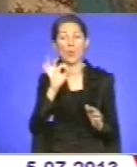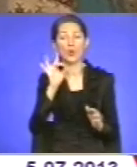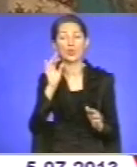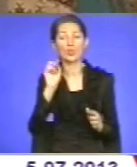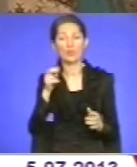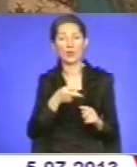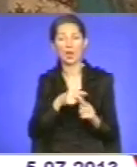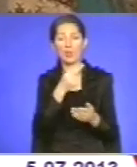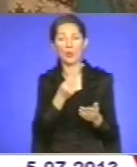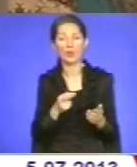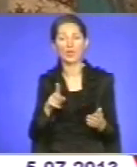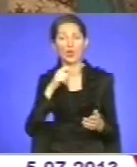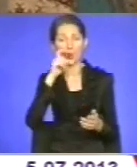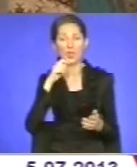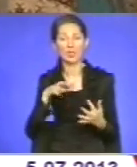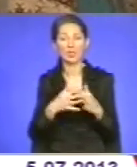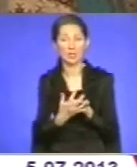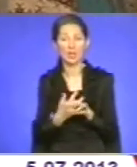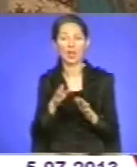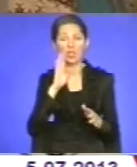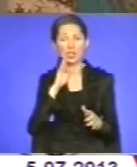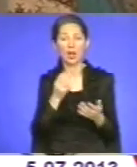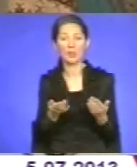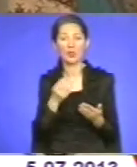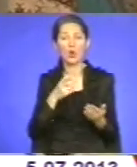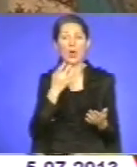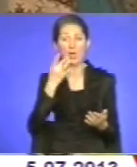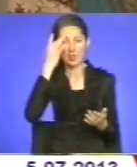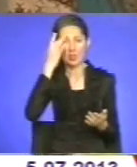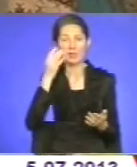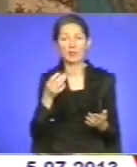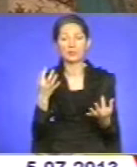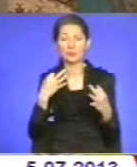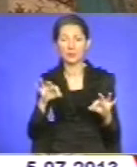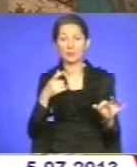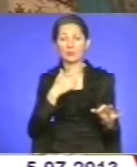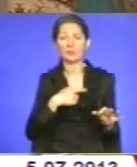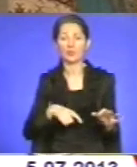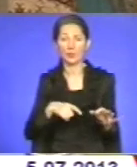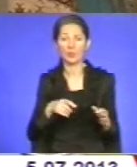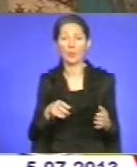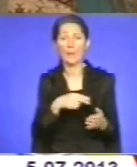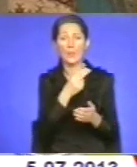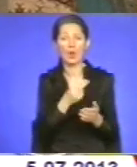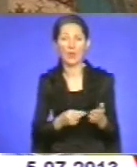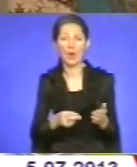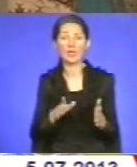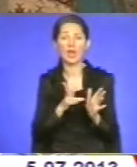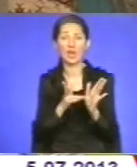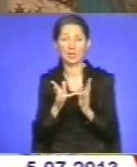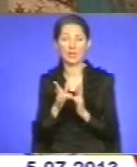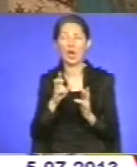Якщо італійці дозволяли собі малювати Христа і Богородицю як їхніх сучасників, то